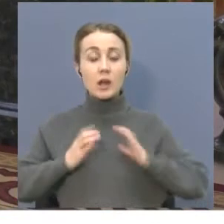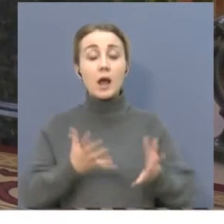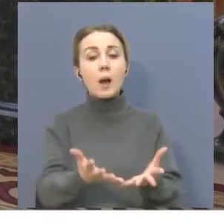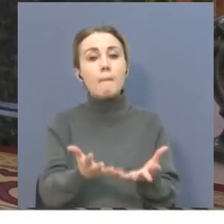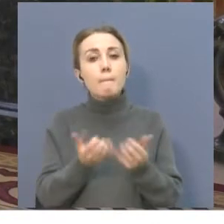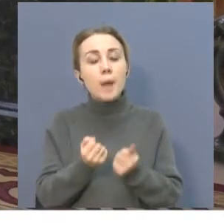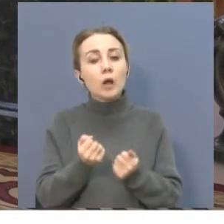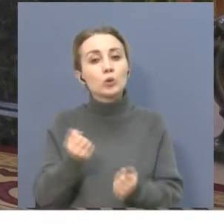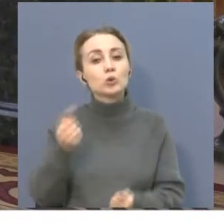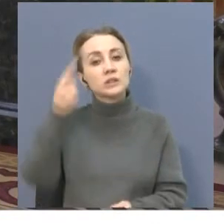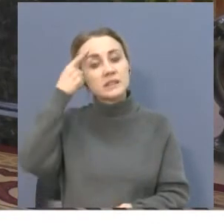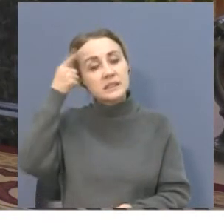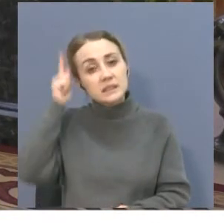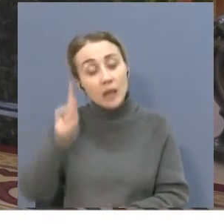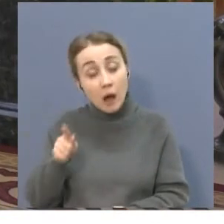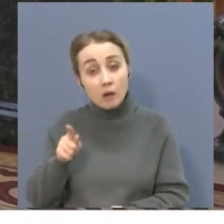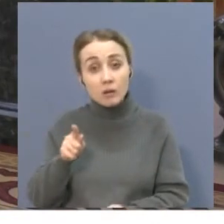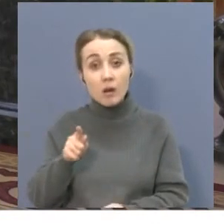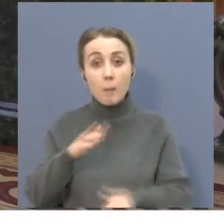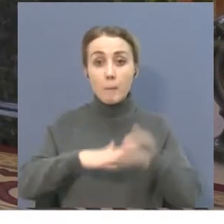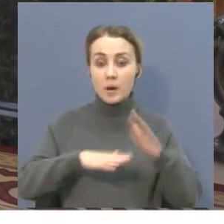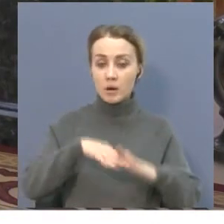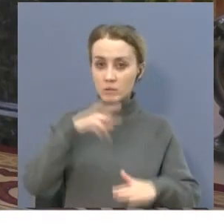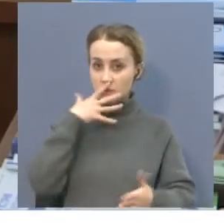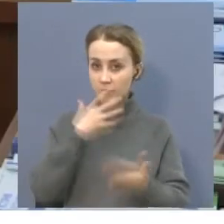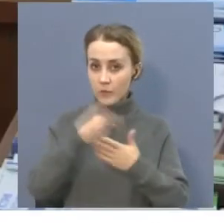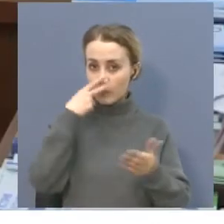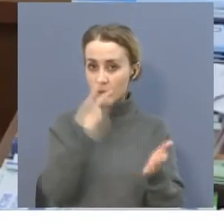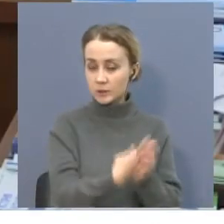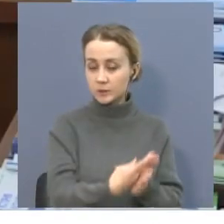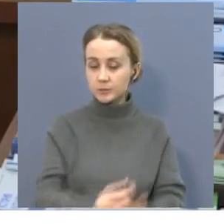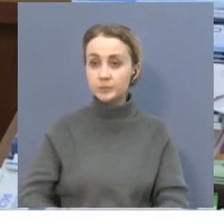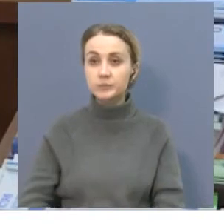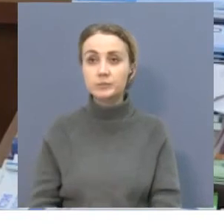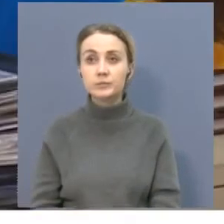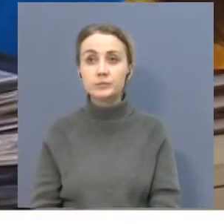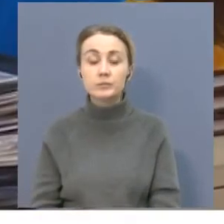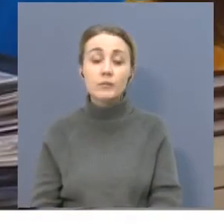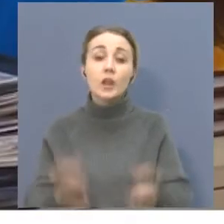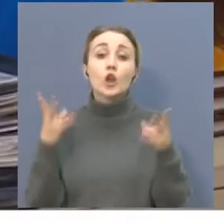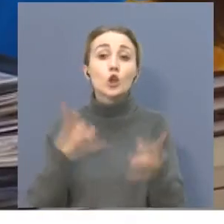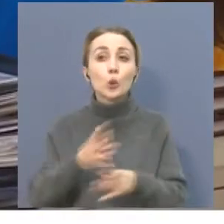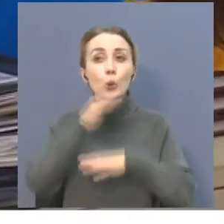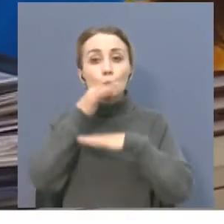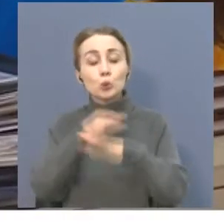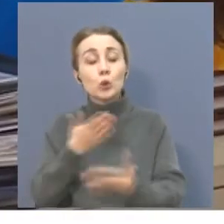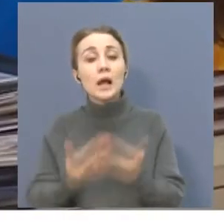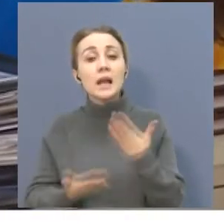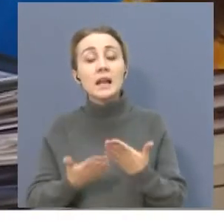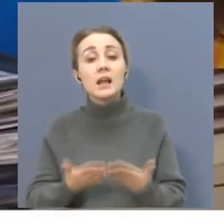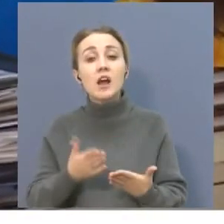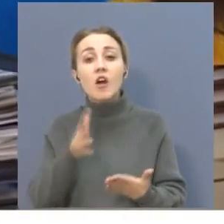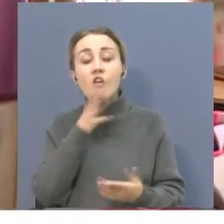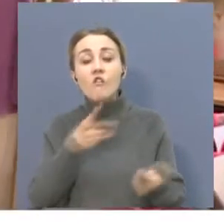білімдерін практикада жастыруына жалпы өздерінің септіктерін тигізеді. Айта кететін жайт, дуалды оқыту жүйесі бойынша белгілі бір